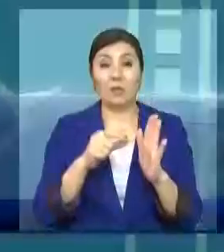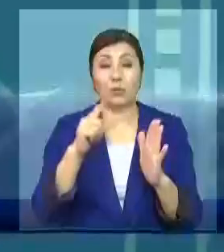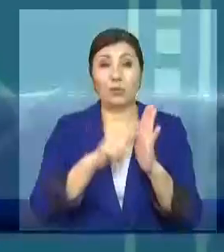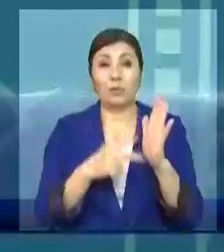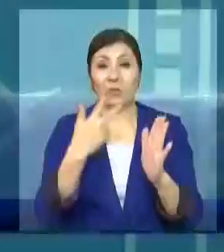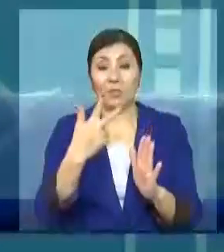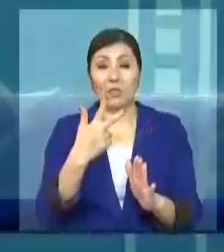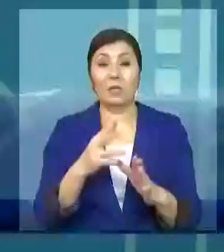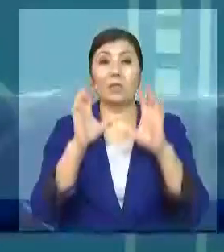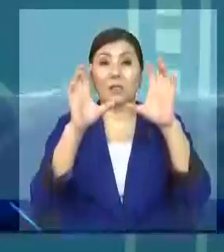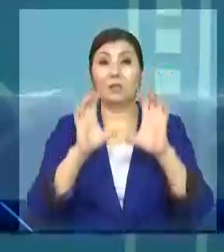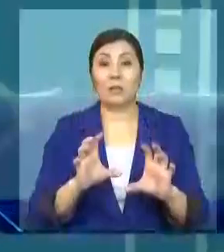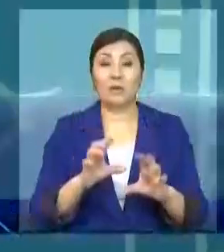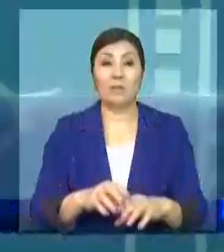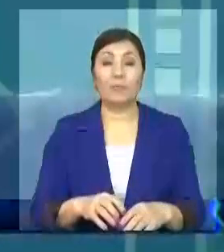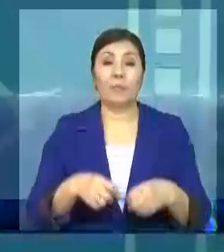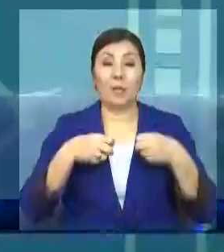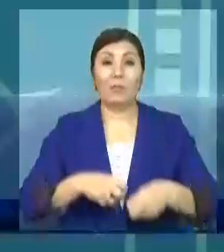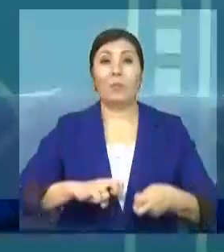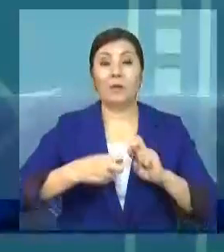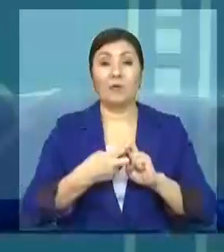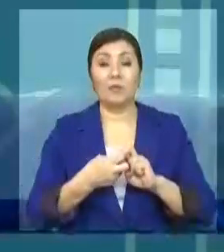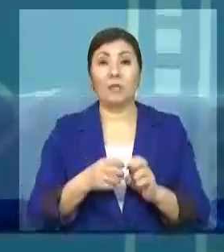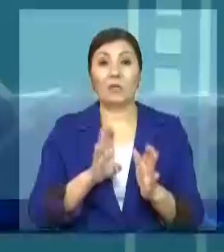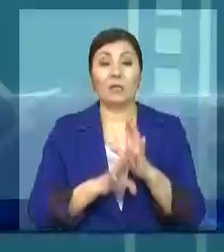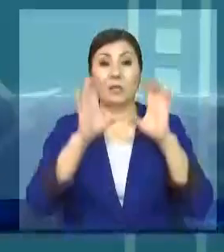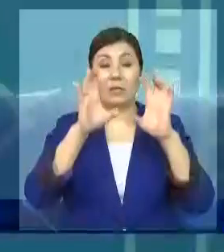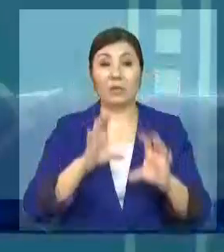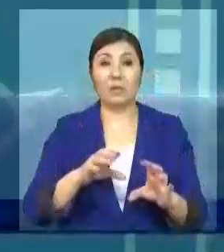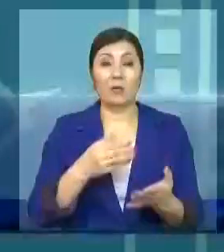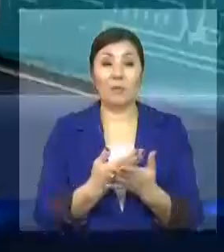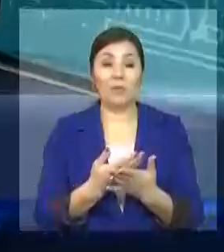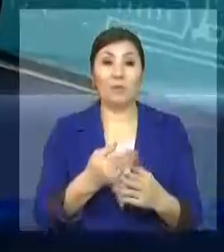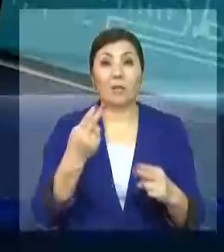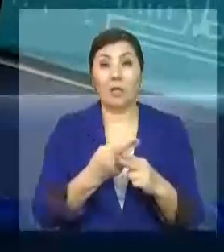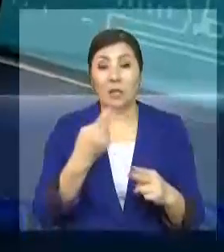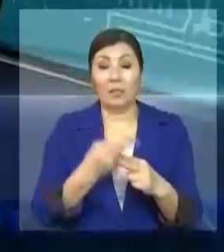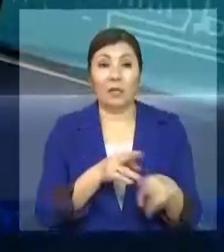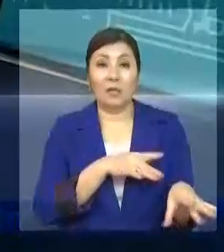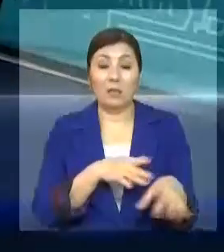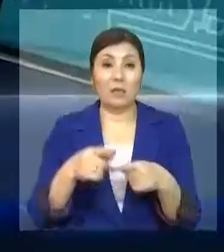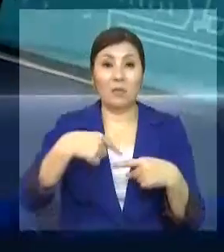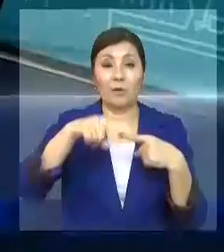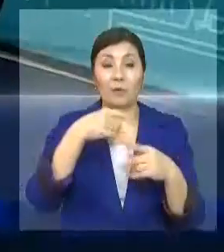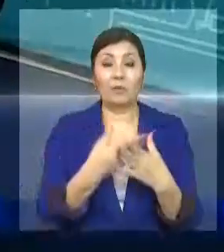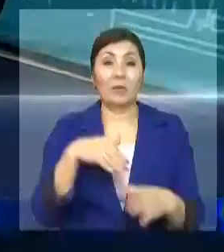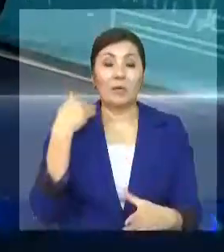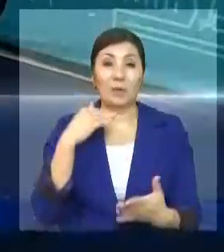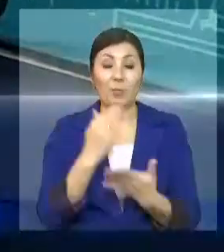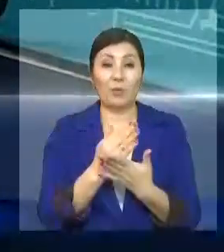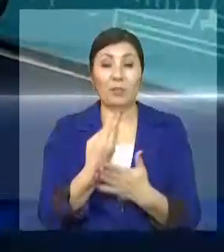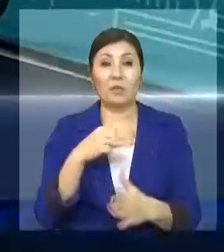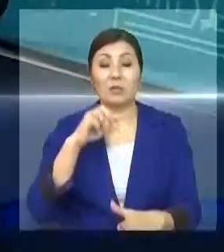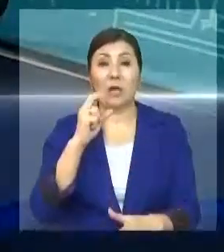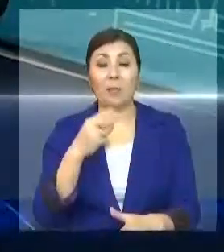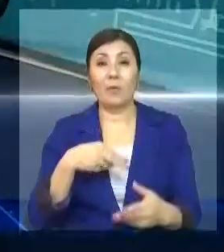об административных правонарушениях. Незаконное вмешательство в предпринимательскую деятельность. Также в Актюбинской области создан инвестиционный штаб,